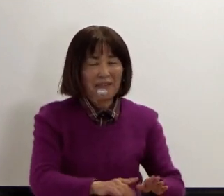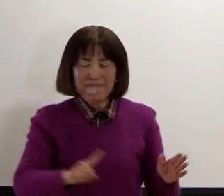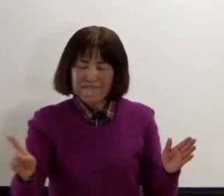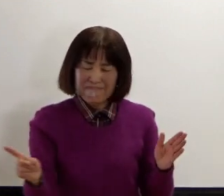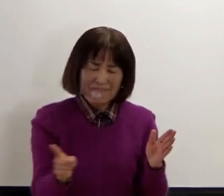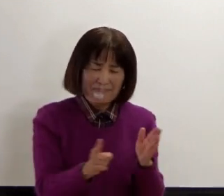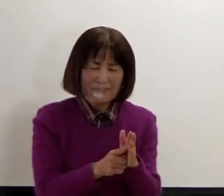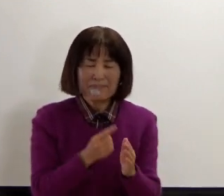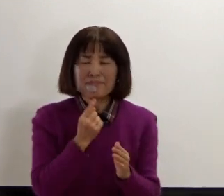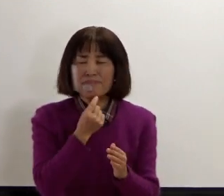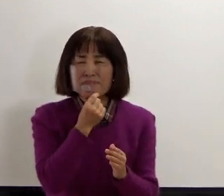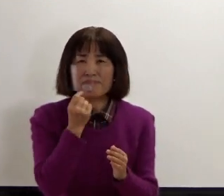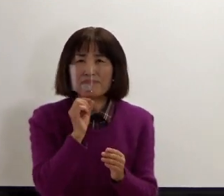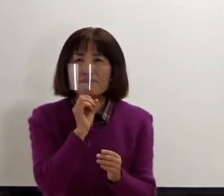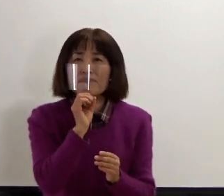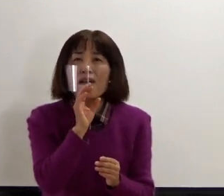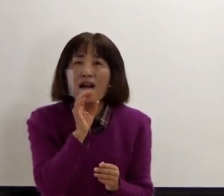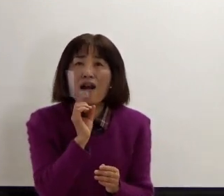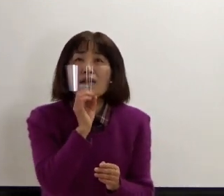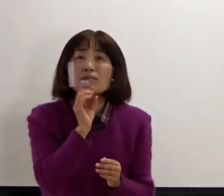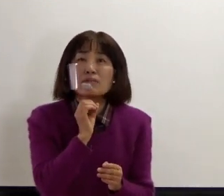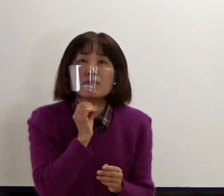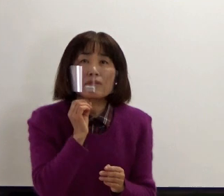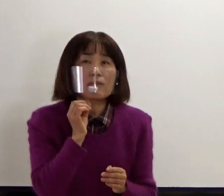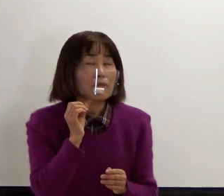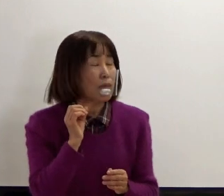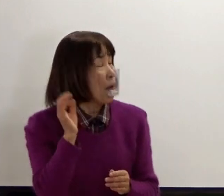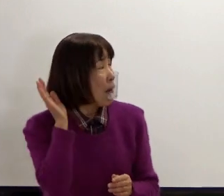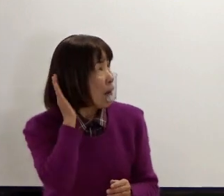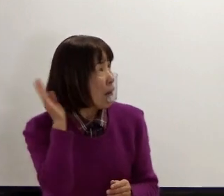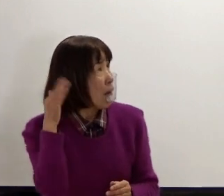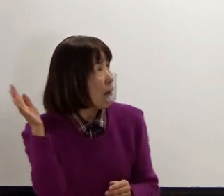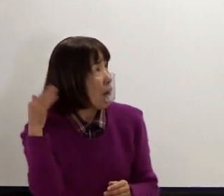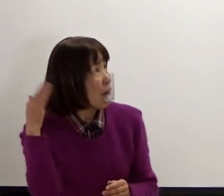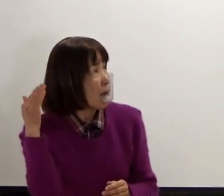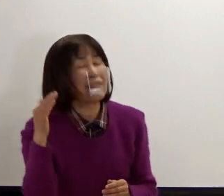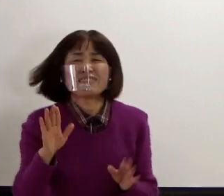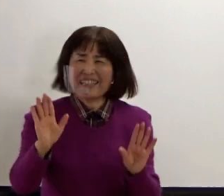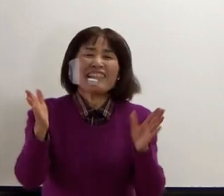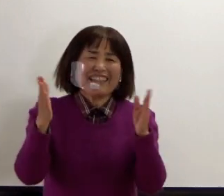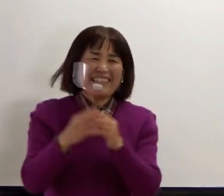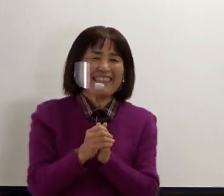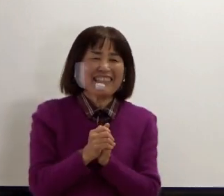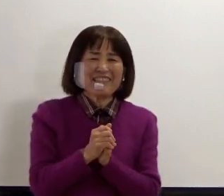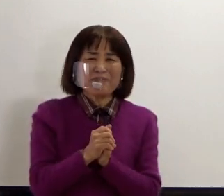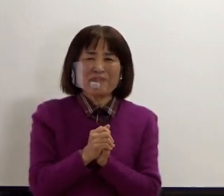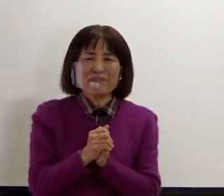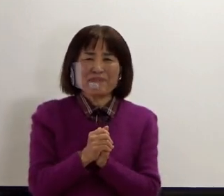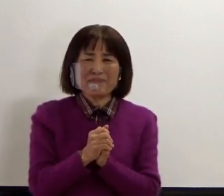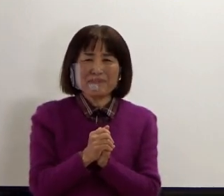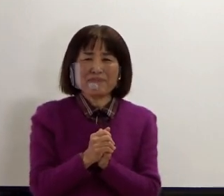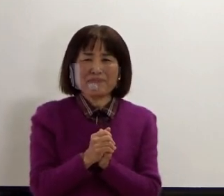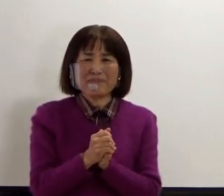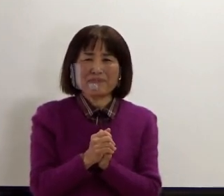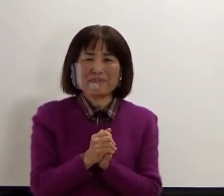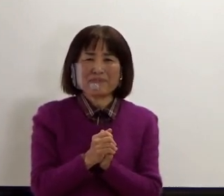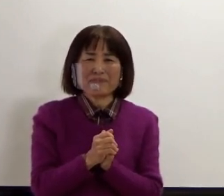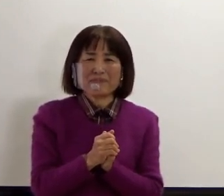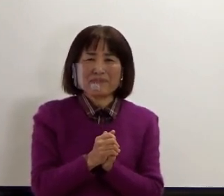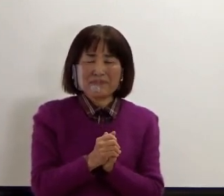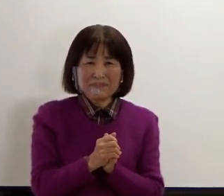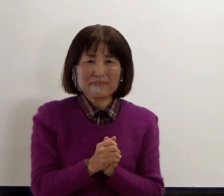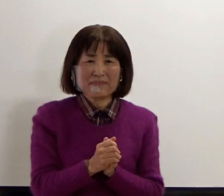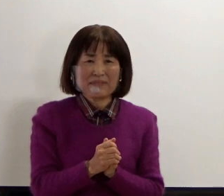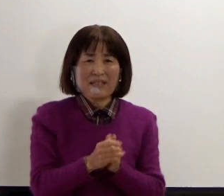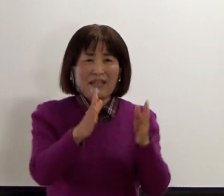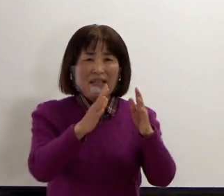ですね、ピャッと口が聞けなくなっちゃったザカリアで、出てきてもですねもう何も喋れないもんですから